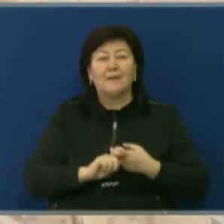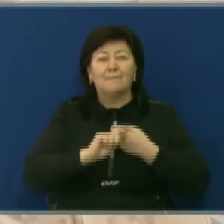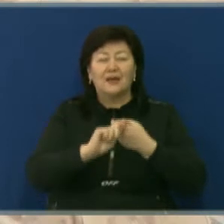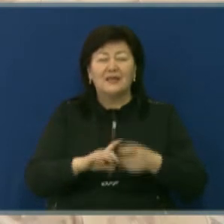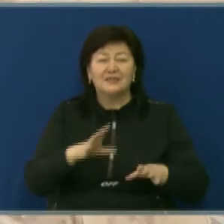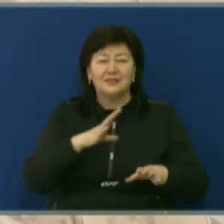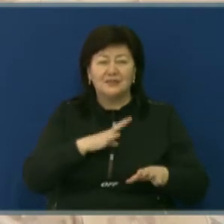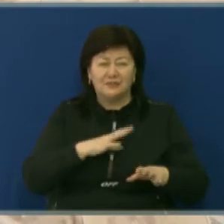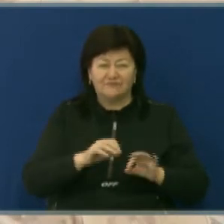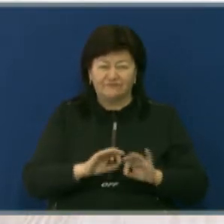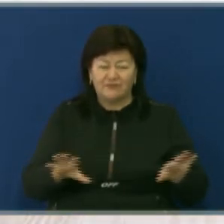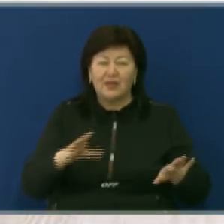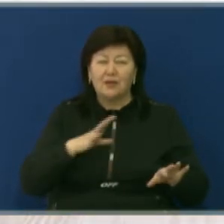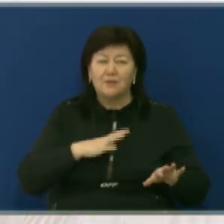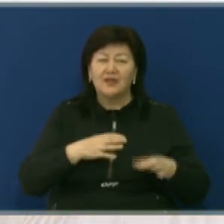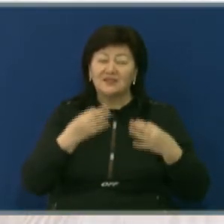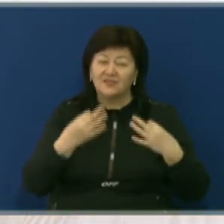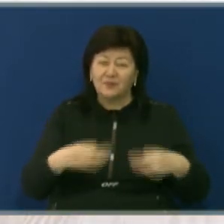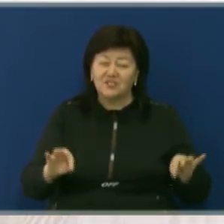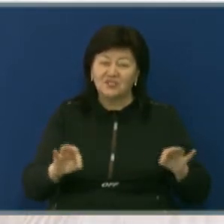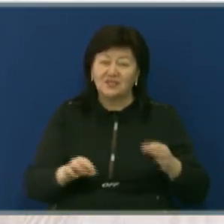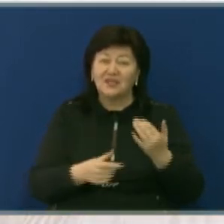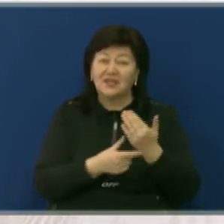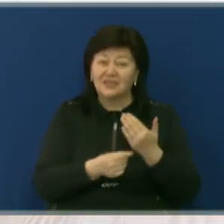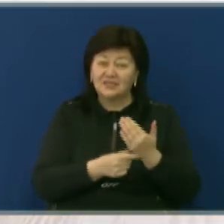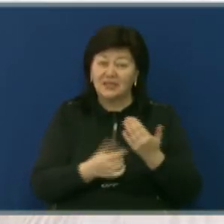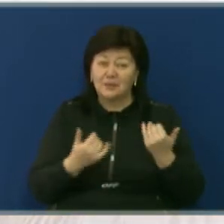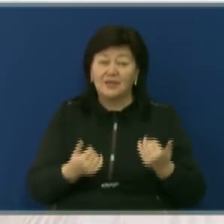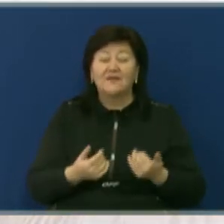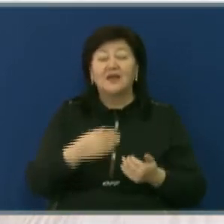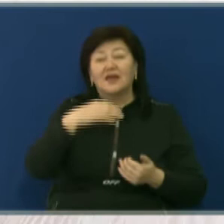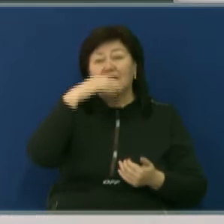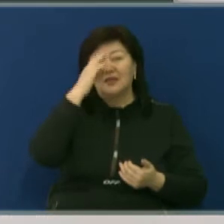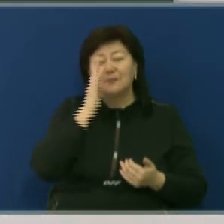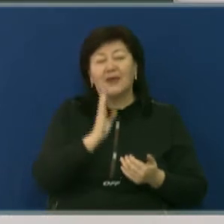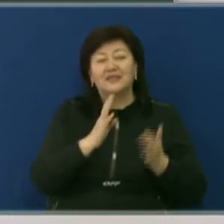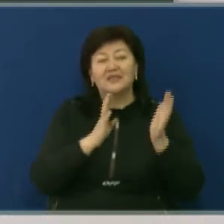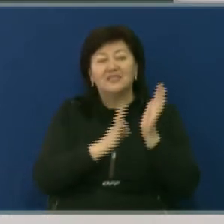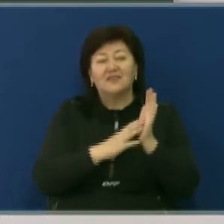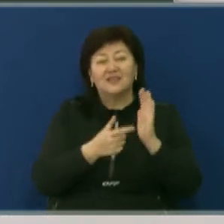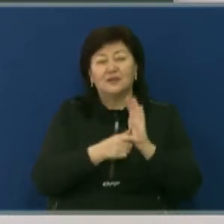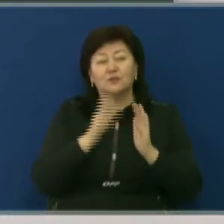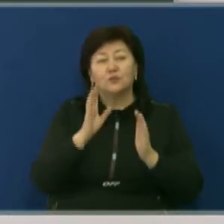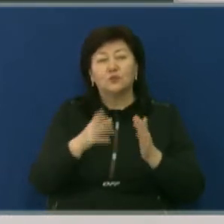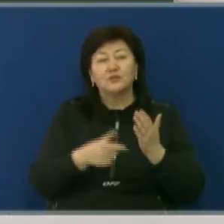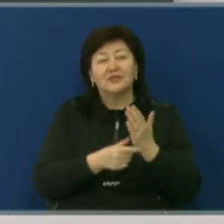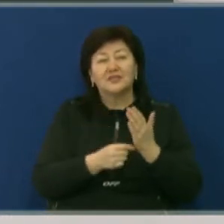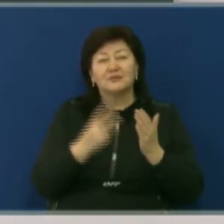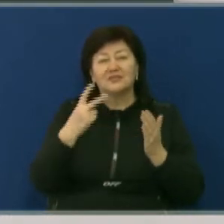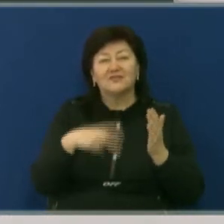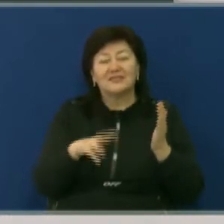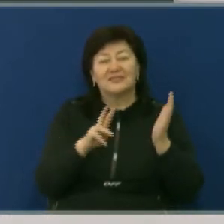от экзаменов. В этом году итоговую аттестацию ученики 9 классов будут сдавать с 27 мая. А